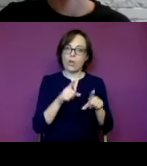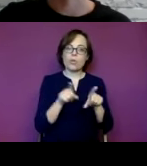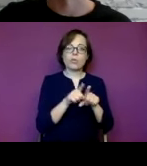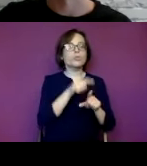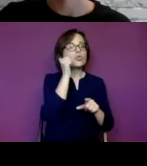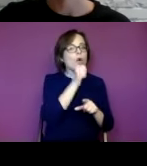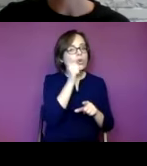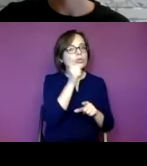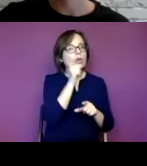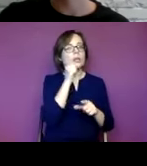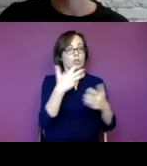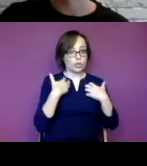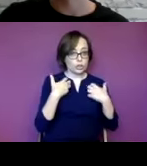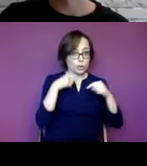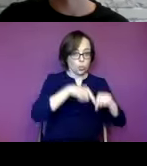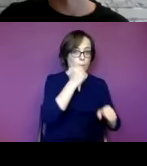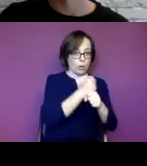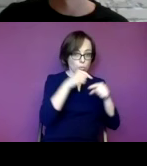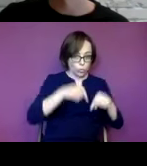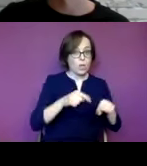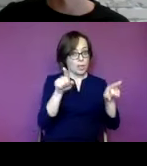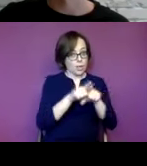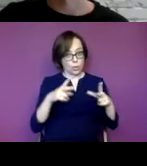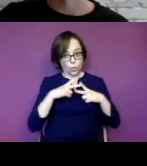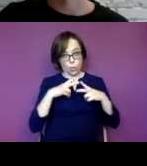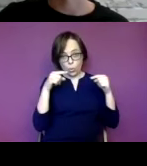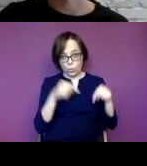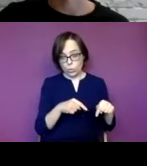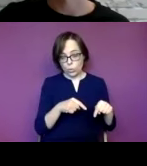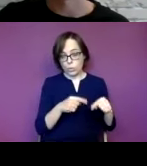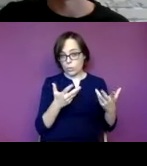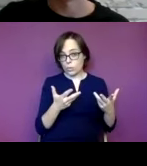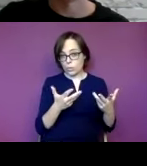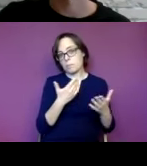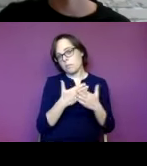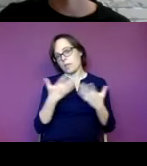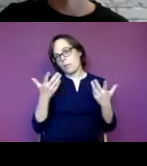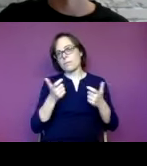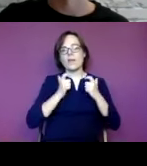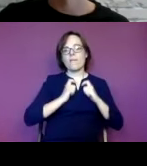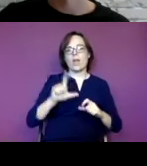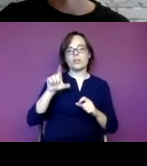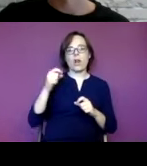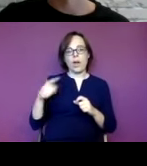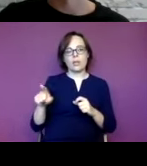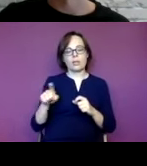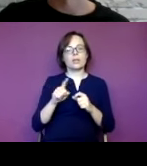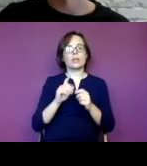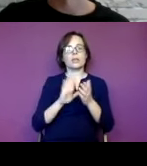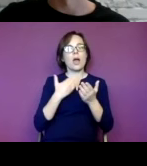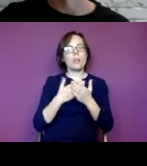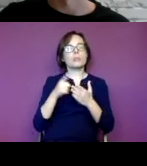której pracują. Więc w tym sensie na przykład Wieśland w takiej przestrzeni, jak część z was ma za